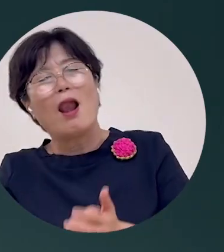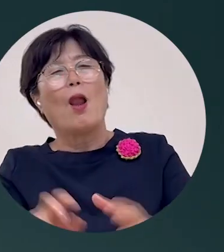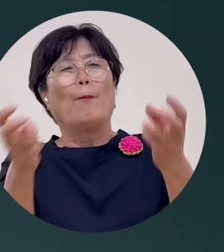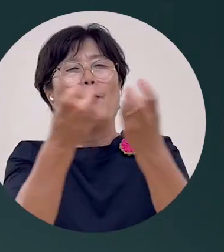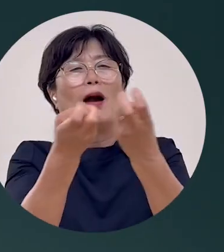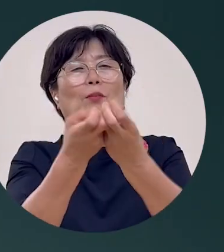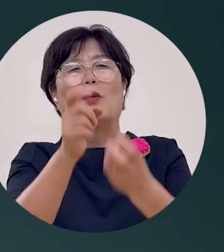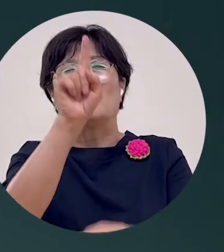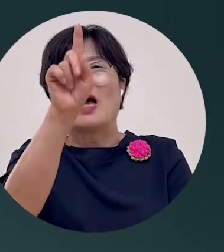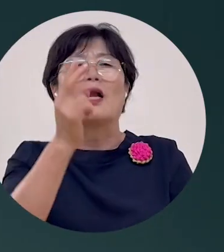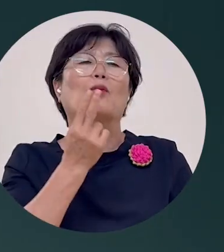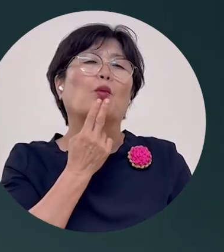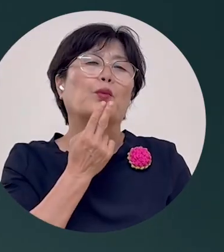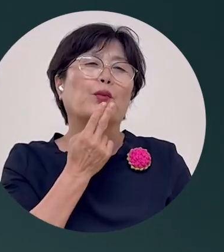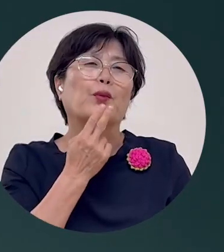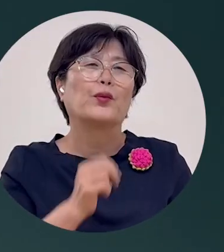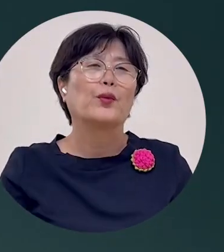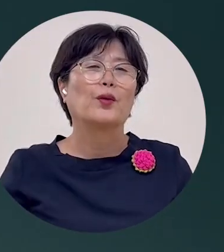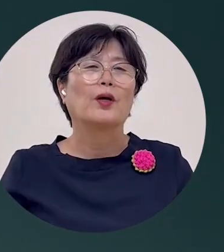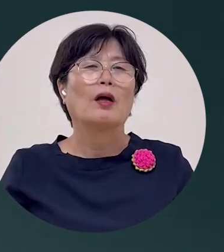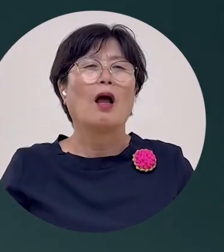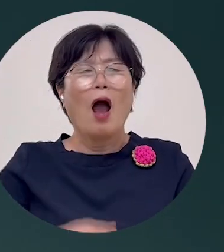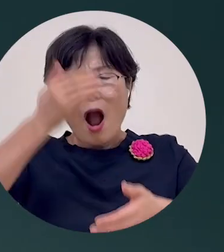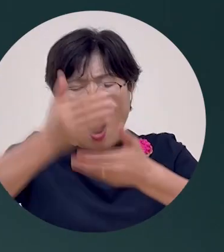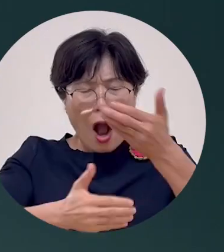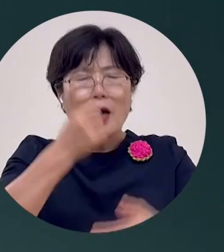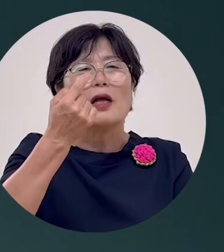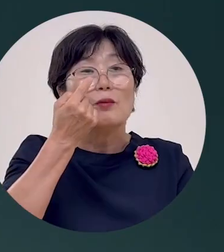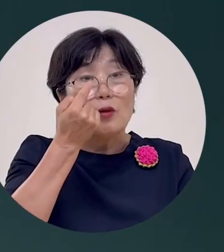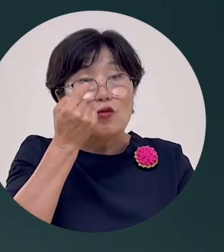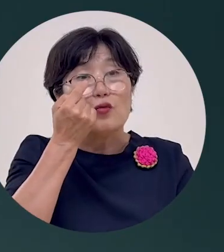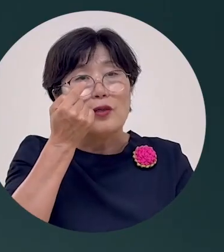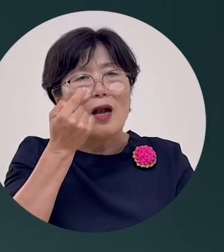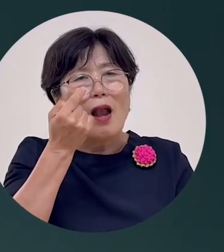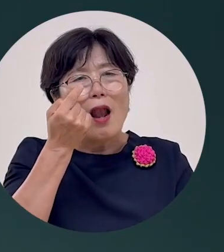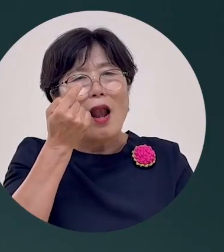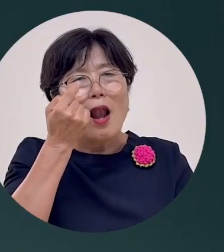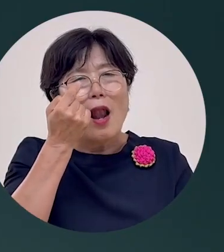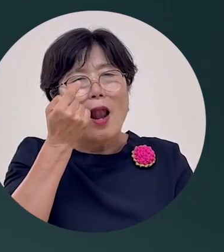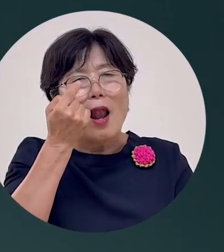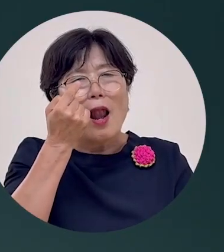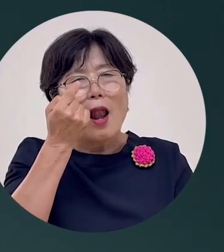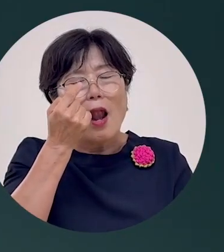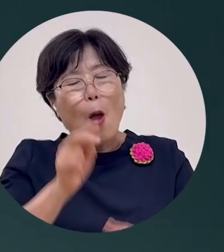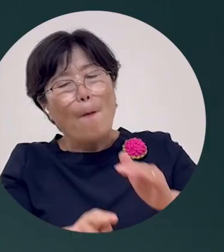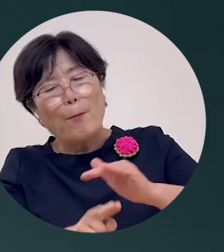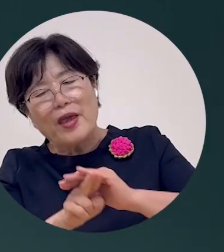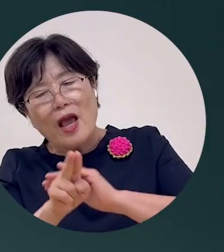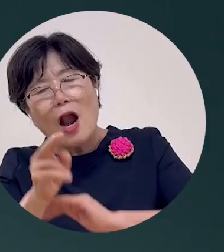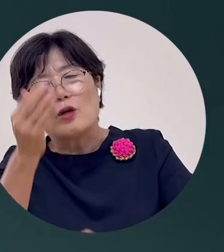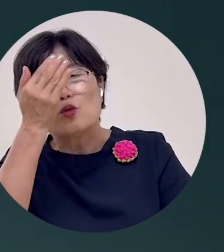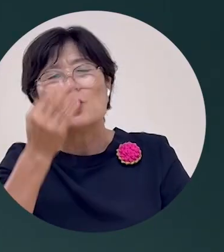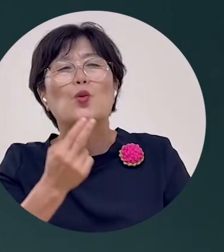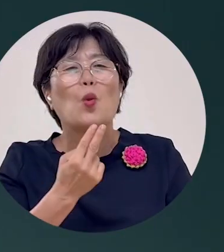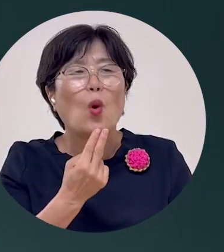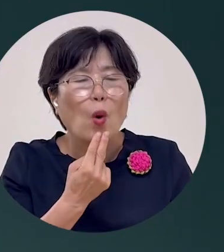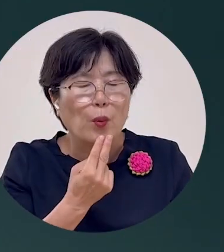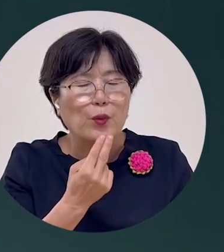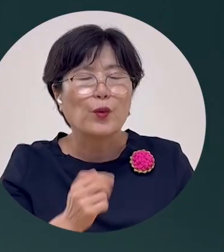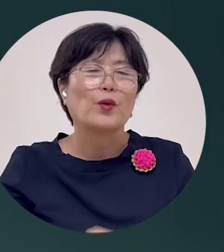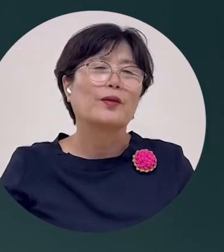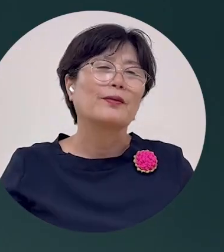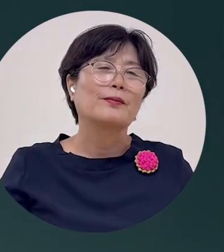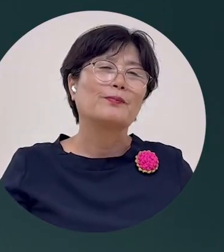여러분, 하나님의 눈을 벗어난 일이 있다고요, 없다고요? 없어요. 하나님은